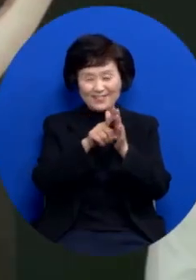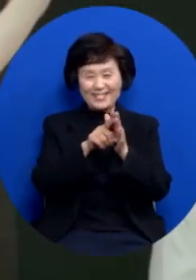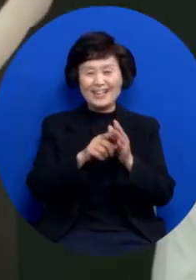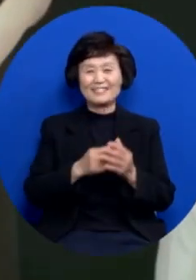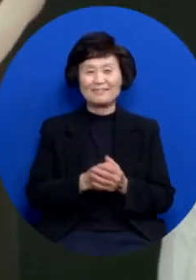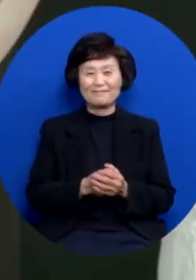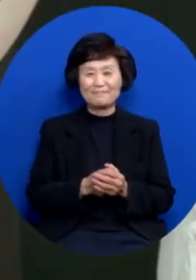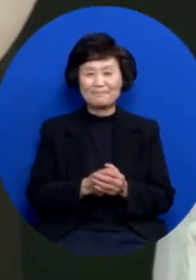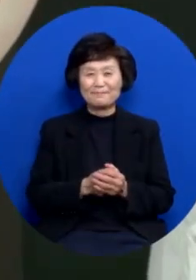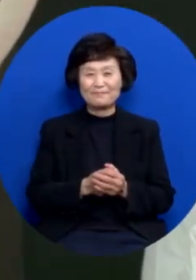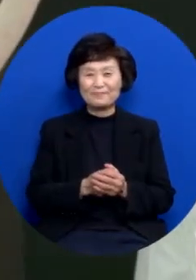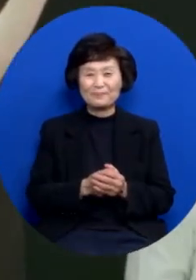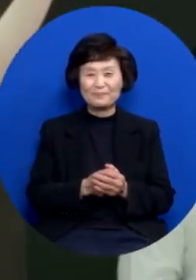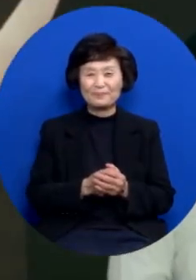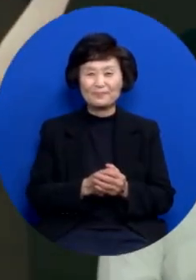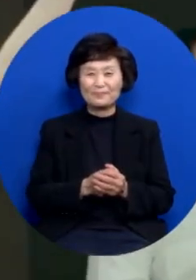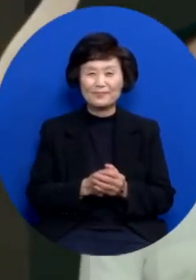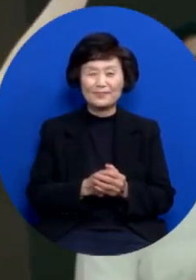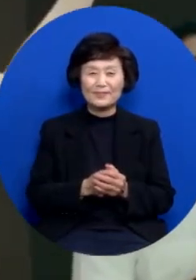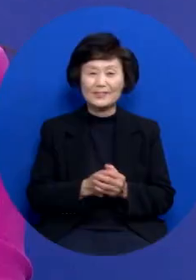CTS 뉴스 서현우입니다.